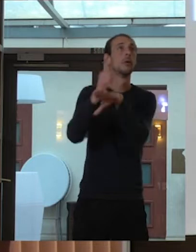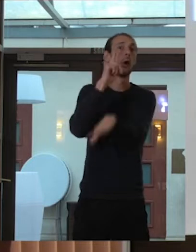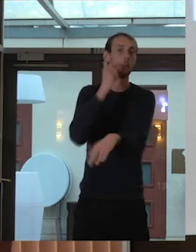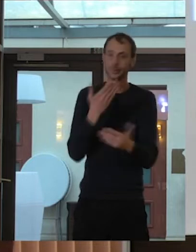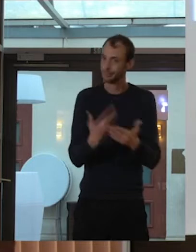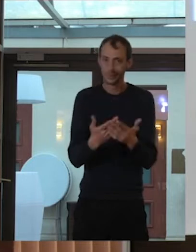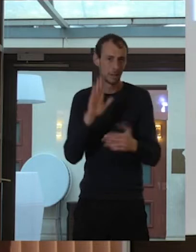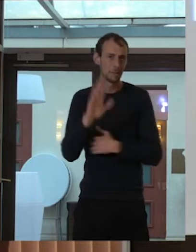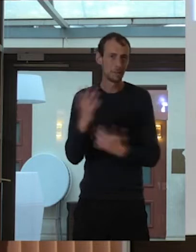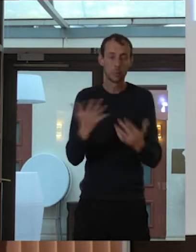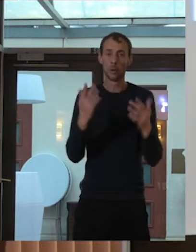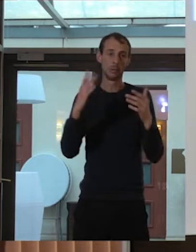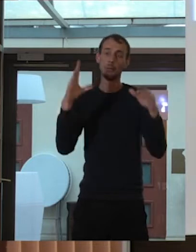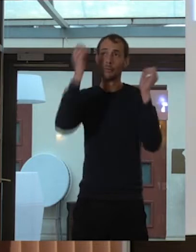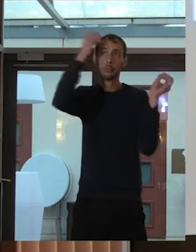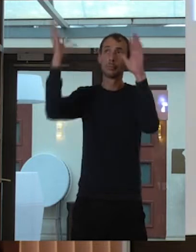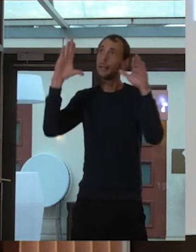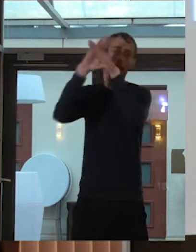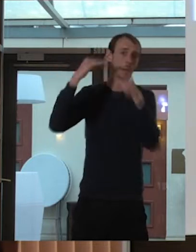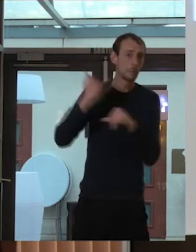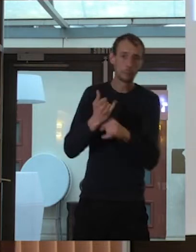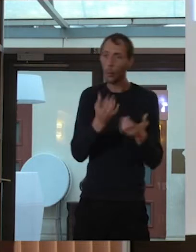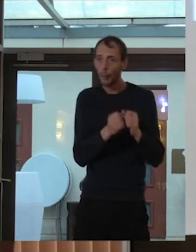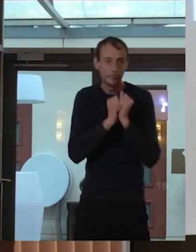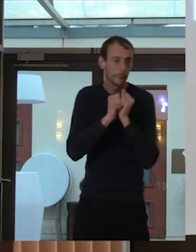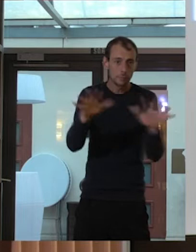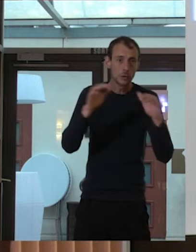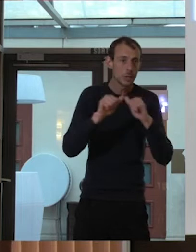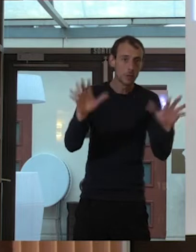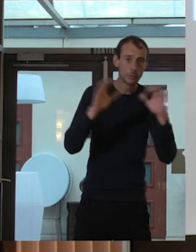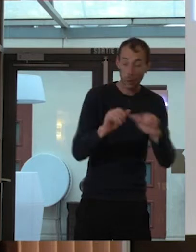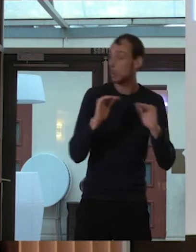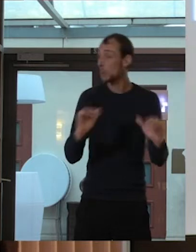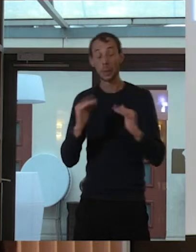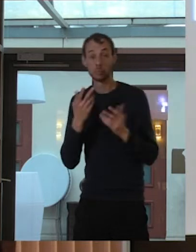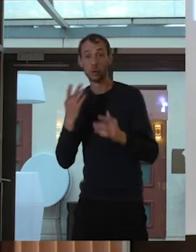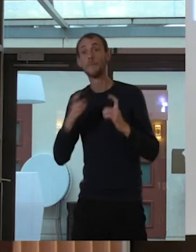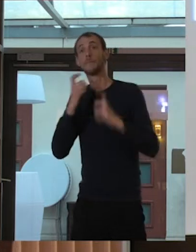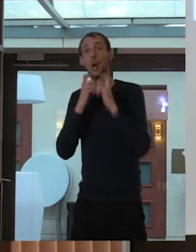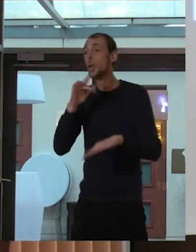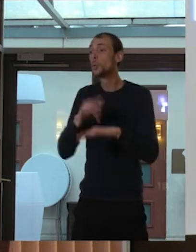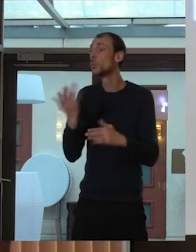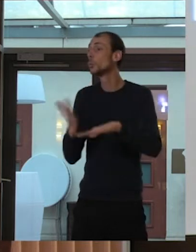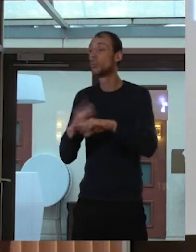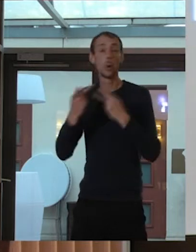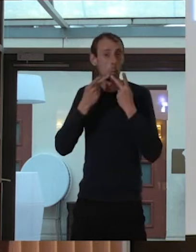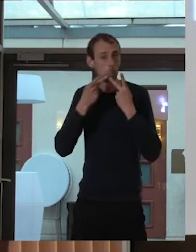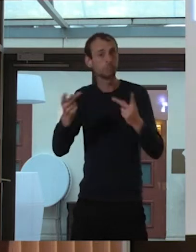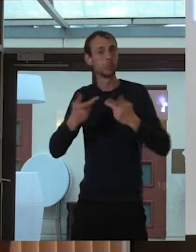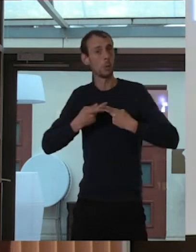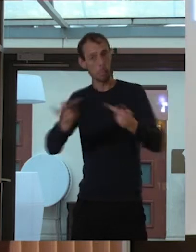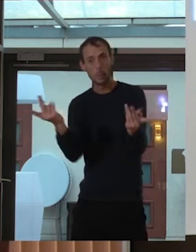aussi encore de nombreuses violences qui ont été dénoncées publiquement par des sportives et sportifs de haut